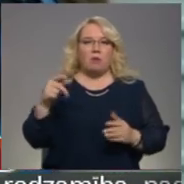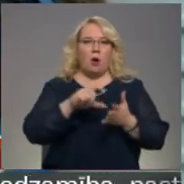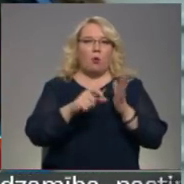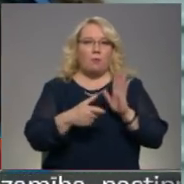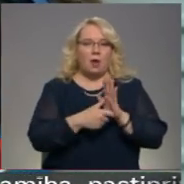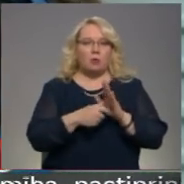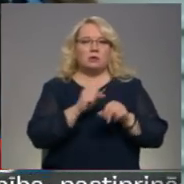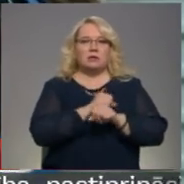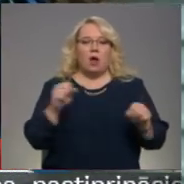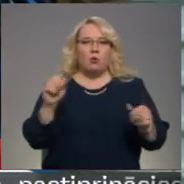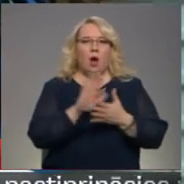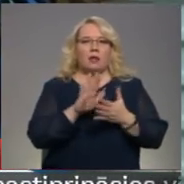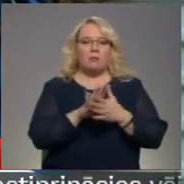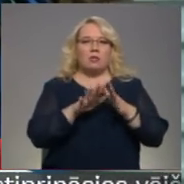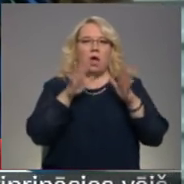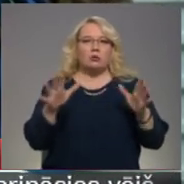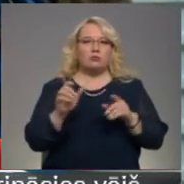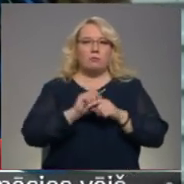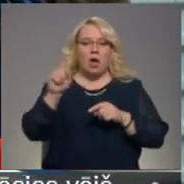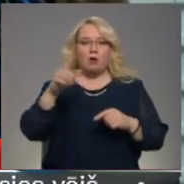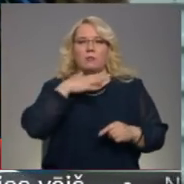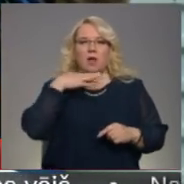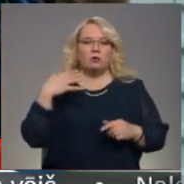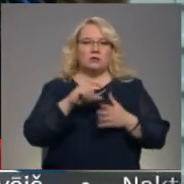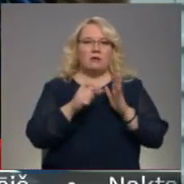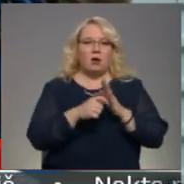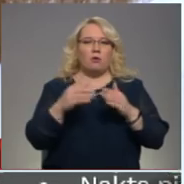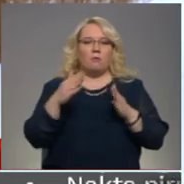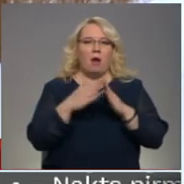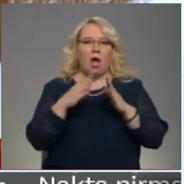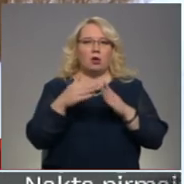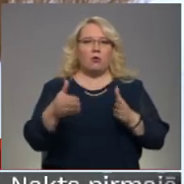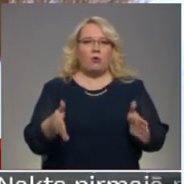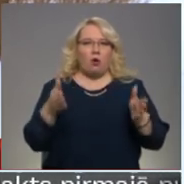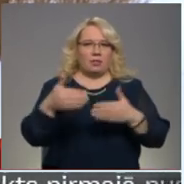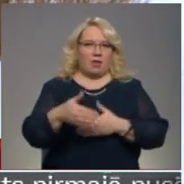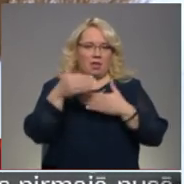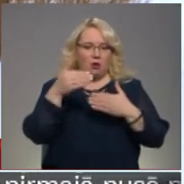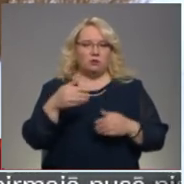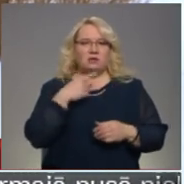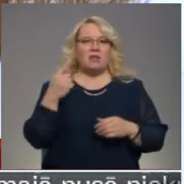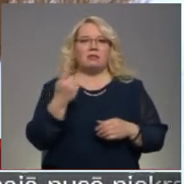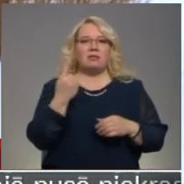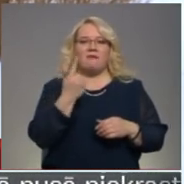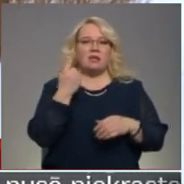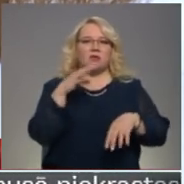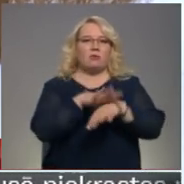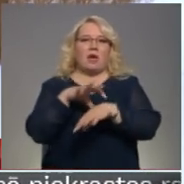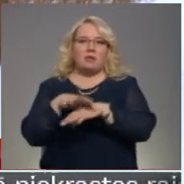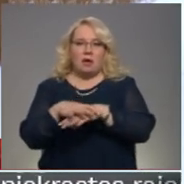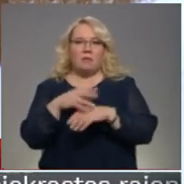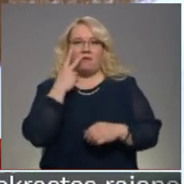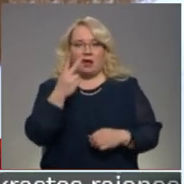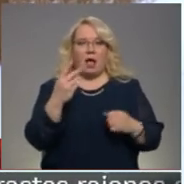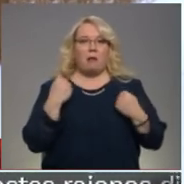un strauju atkritumu daudzumu pieaugumu daudz dzīvokļu māju konteineros. Neviens jau neķer, vai ne, un tā, gribat, ka piebrauc ar